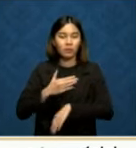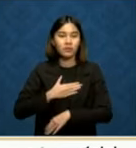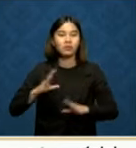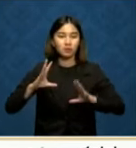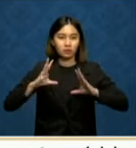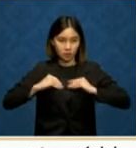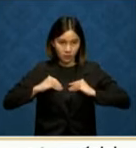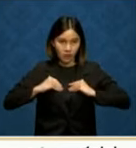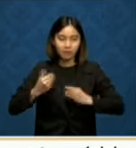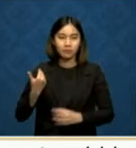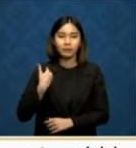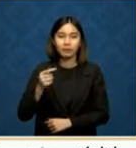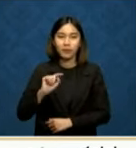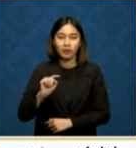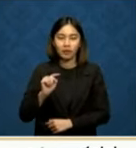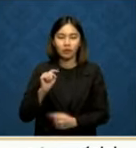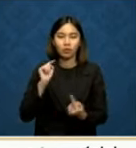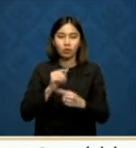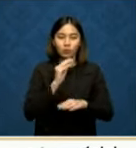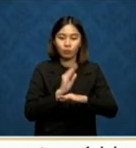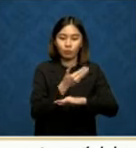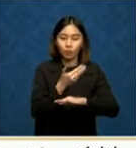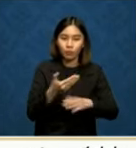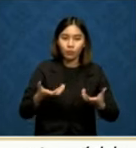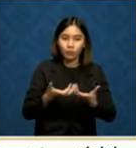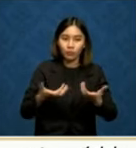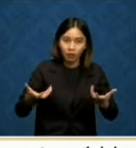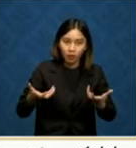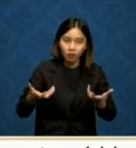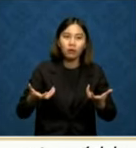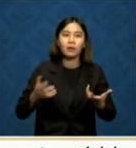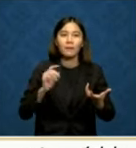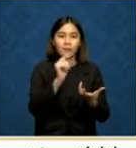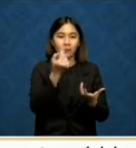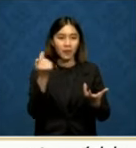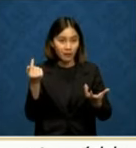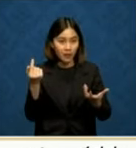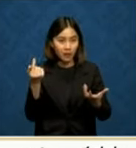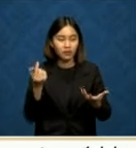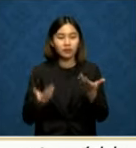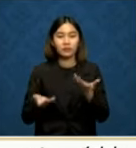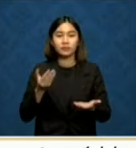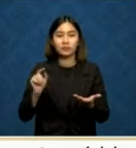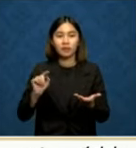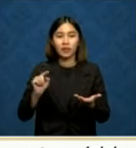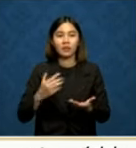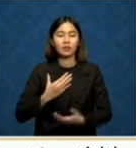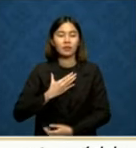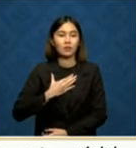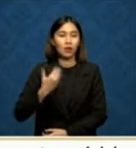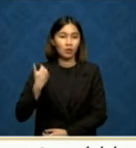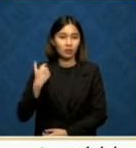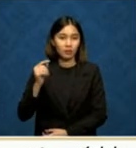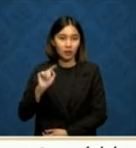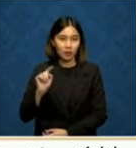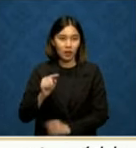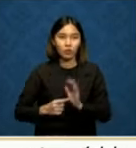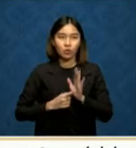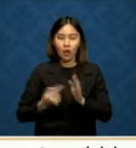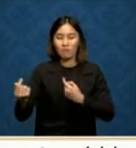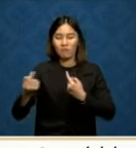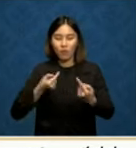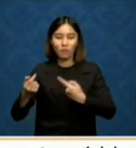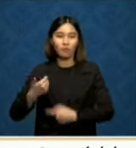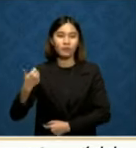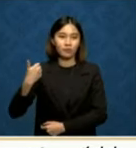อนุญารับไปนะฮะไม่วาจะเป็นเรื่องธุรกิจสินค้าสมยใหม่จริ ๆ เรามีกรณีร้องเรีน